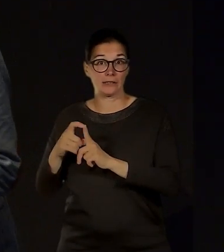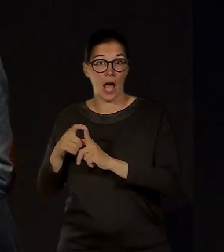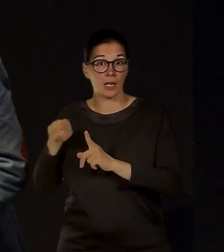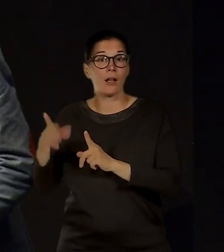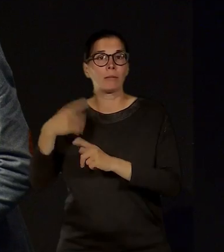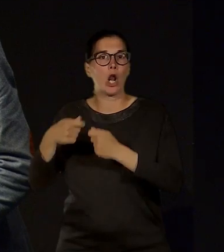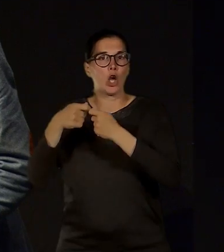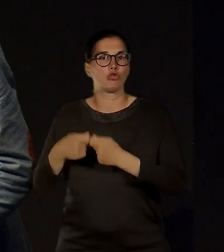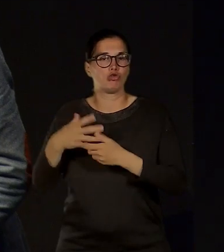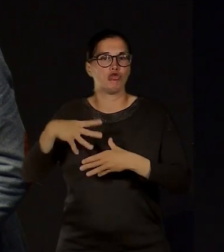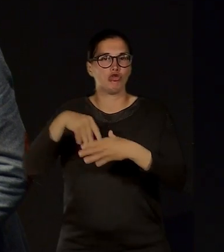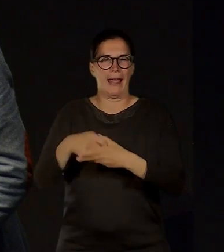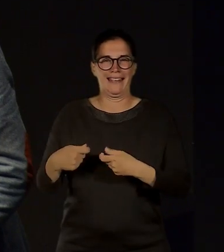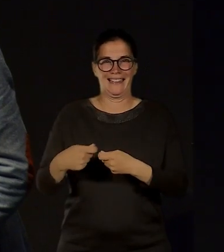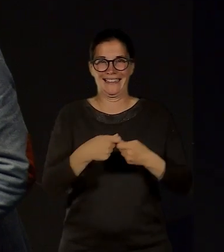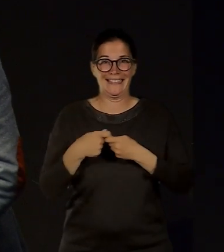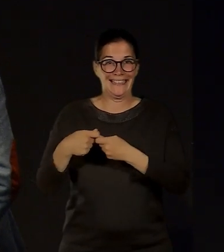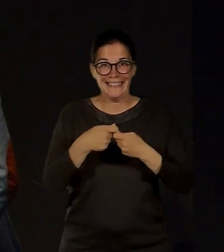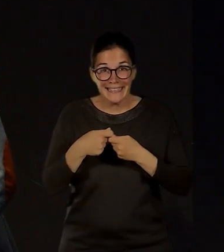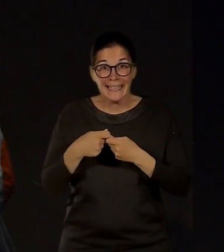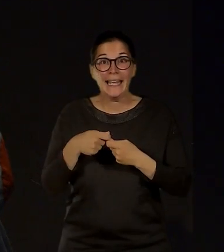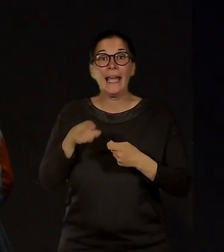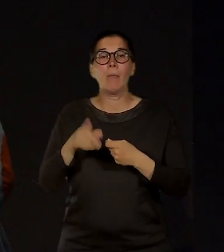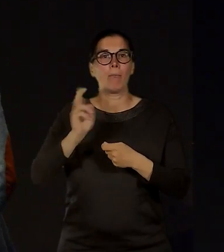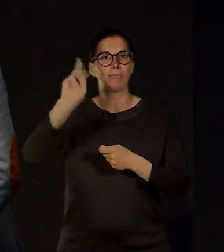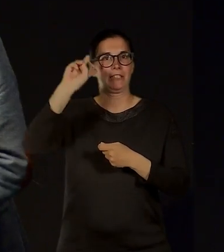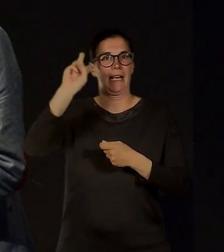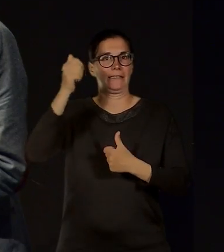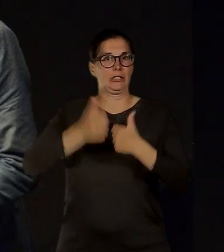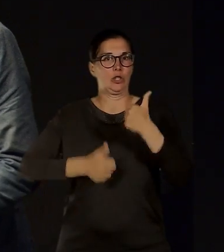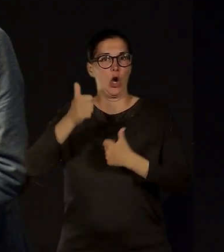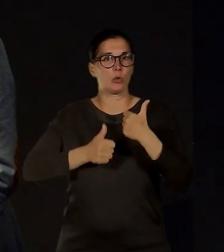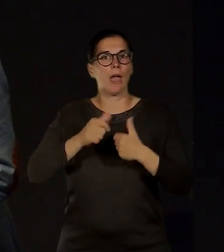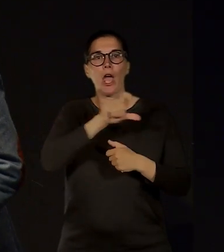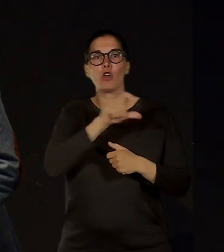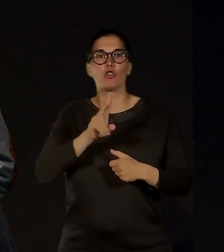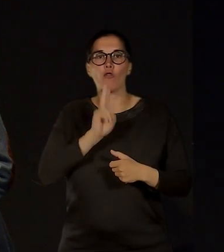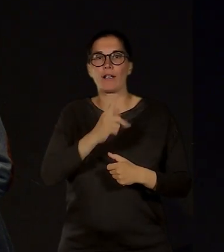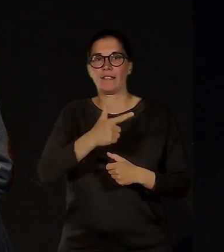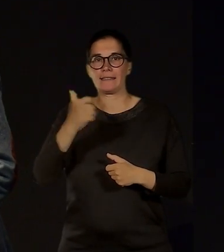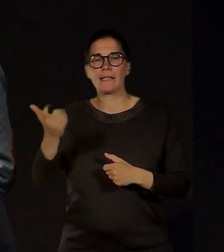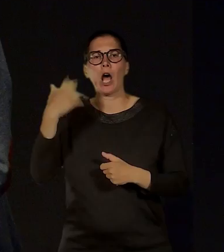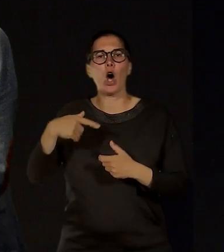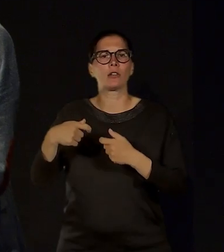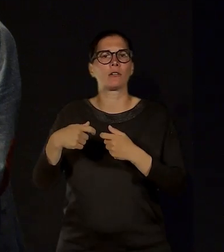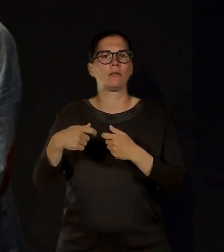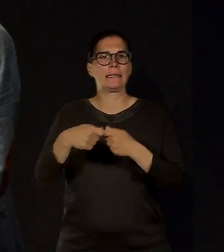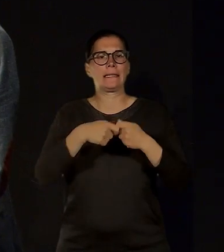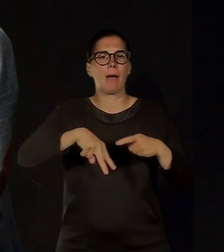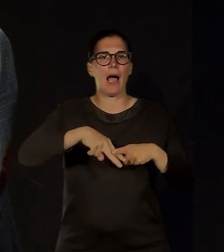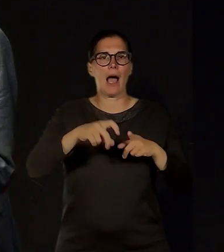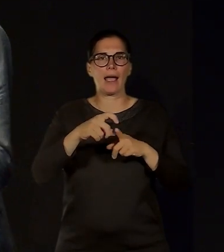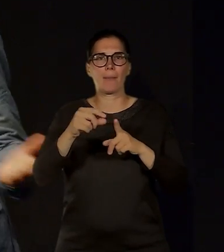týmu právě, který se účastnil soutěže Florence 21, on je ze studia AGPS Architecture